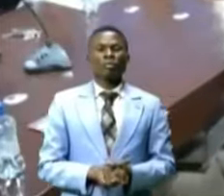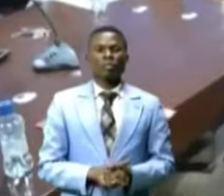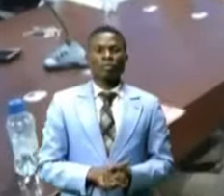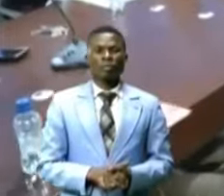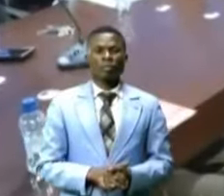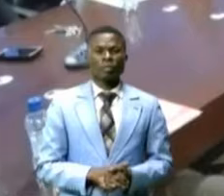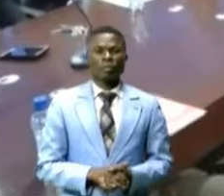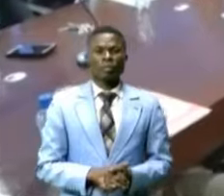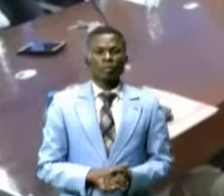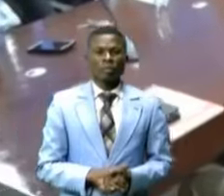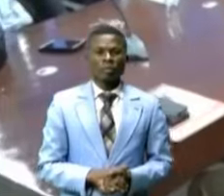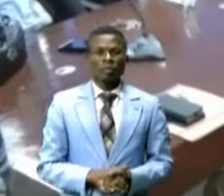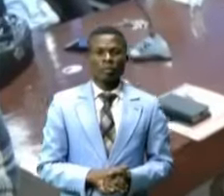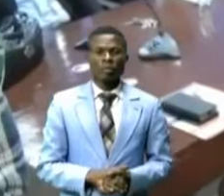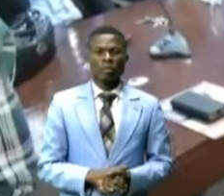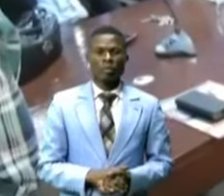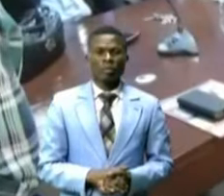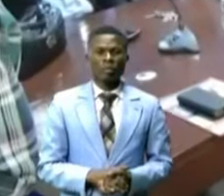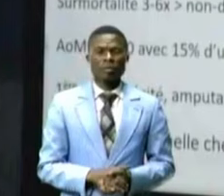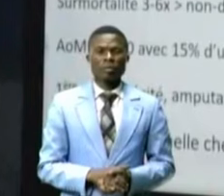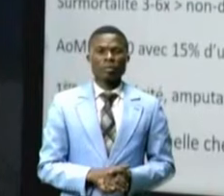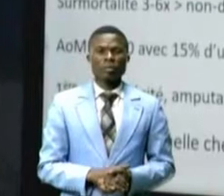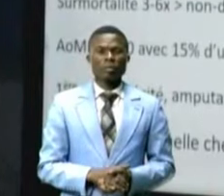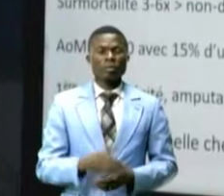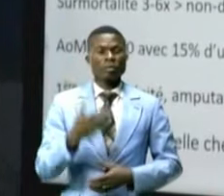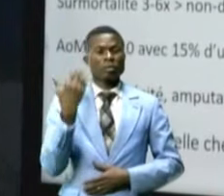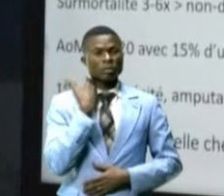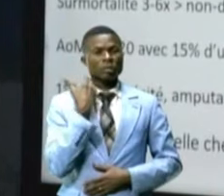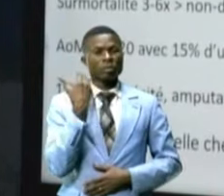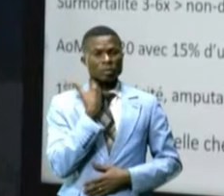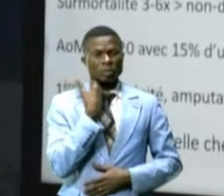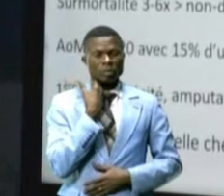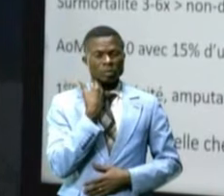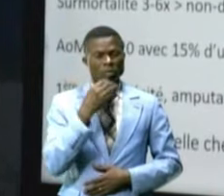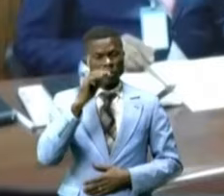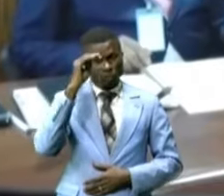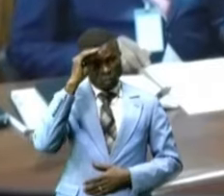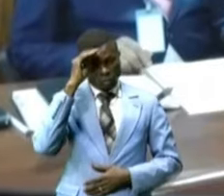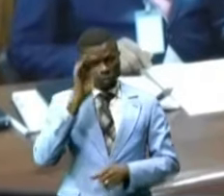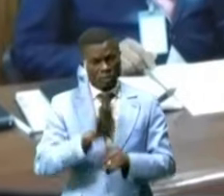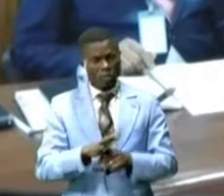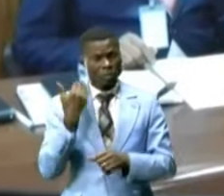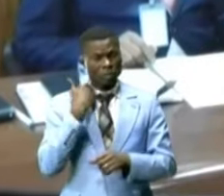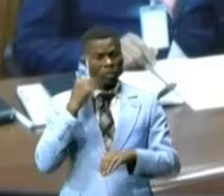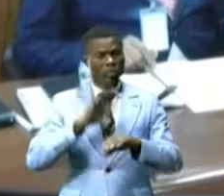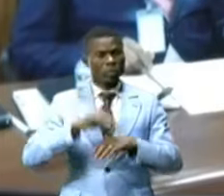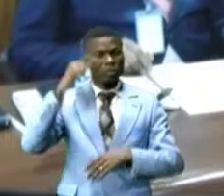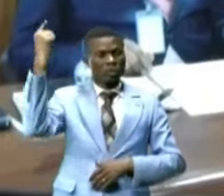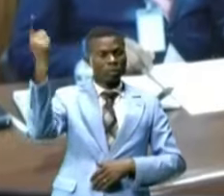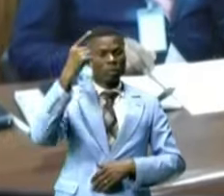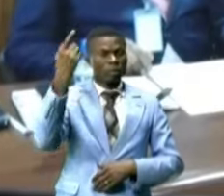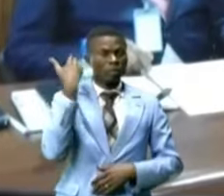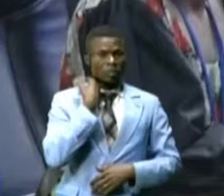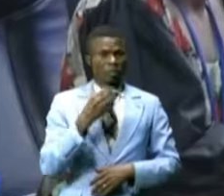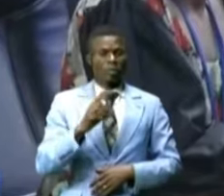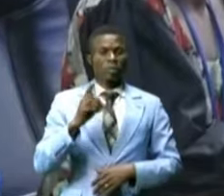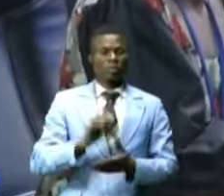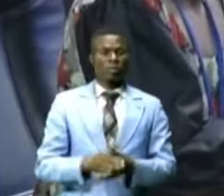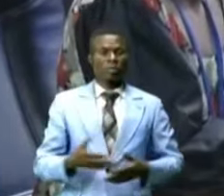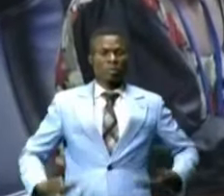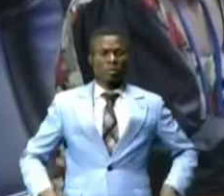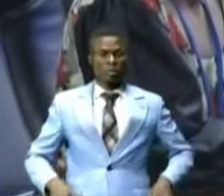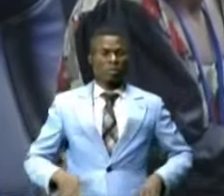Une tueuse silencieuse, une maladie sournoise, un fléau mondial, le diabète est aujourd'hui une